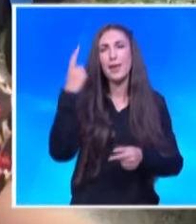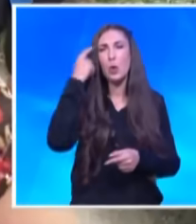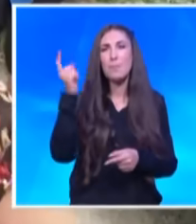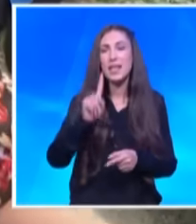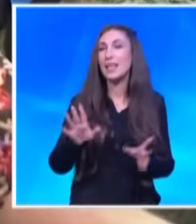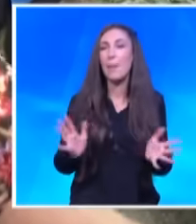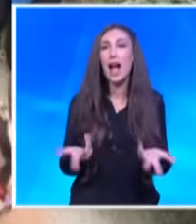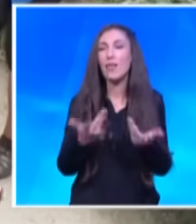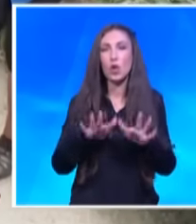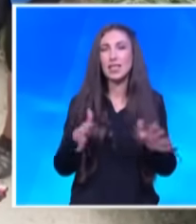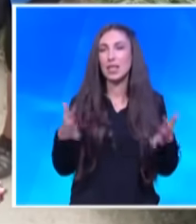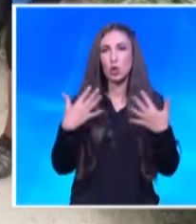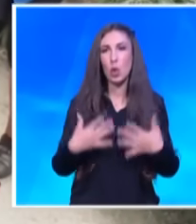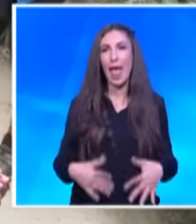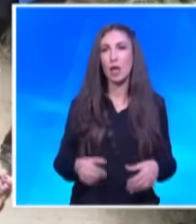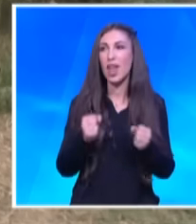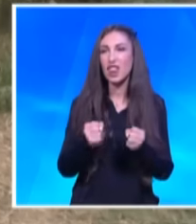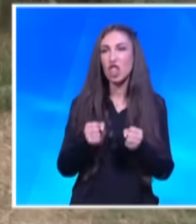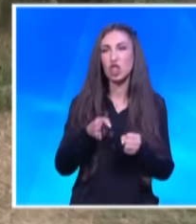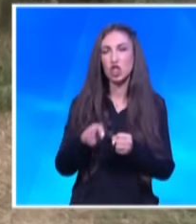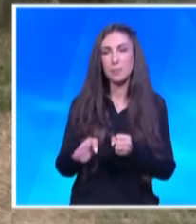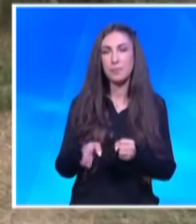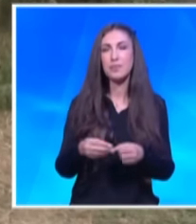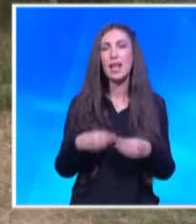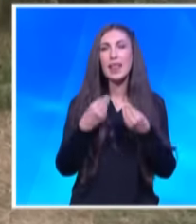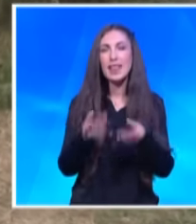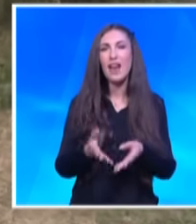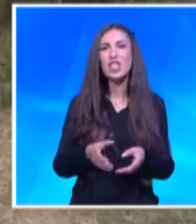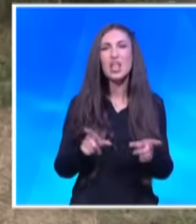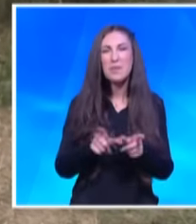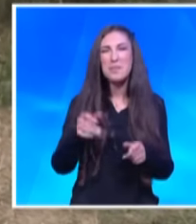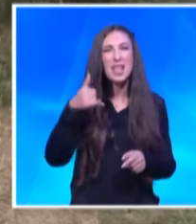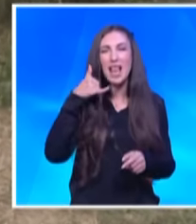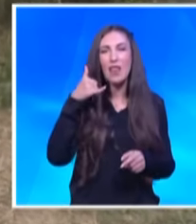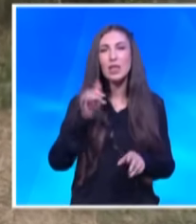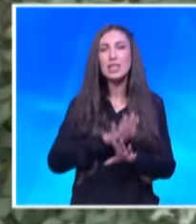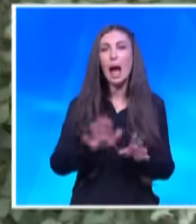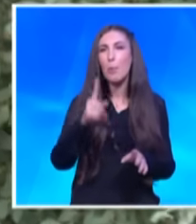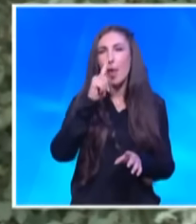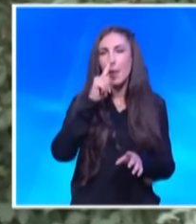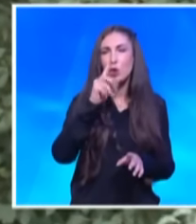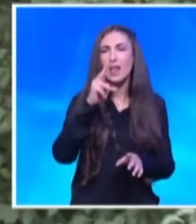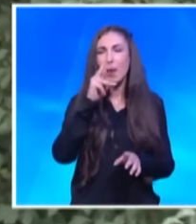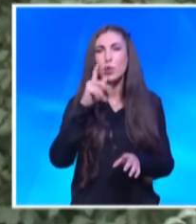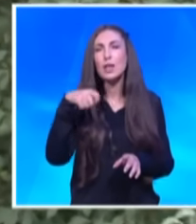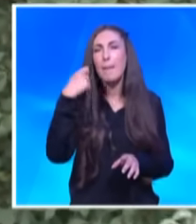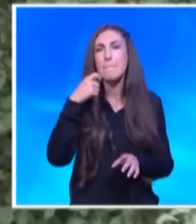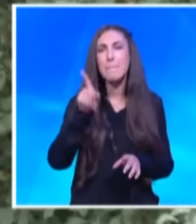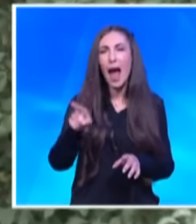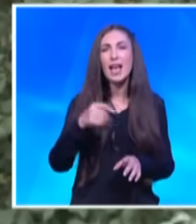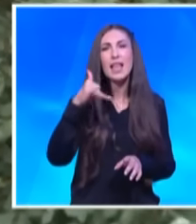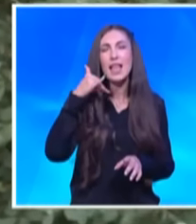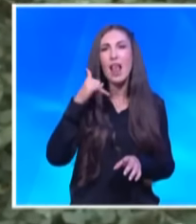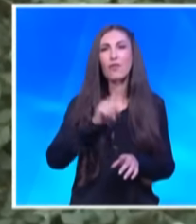в какво състояние държеше. Даваше на Микаелка да говори някъде около минута-две с майка си и